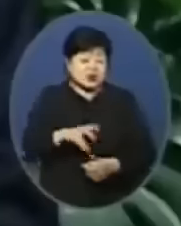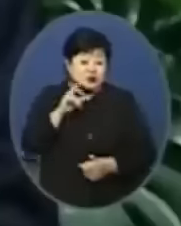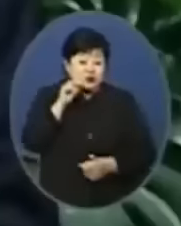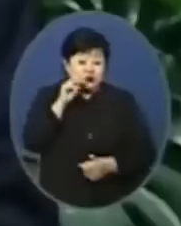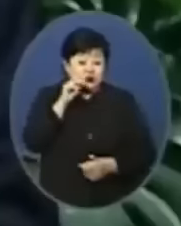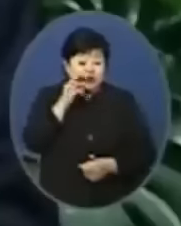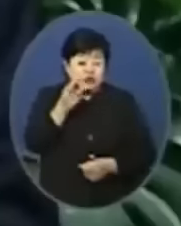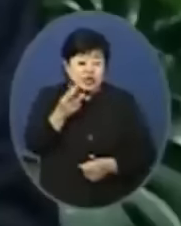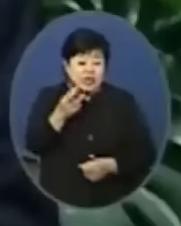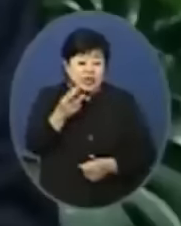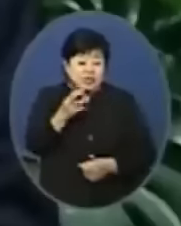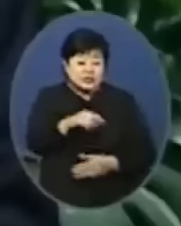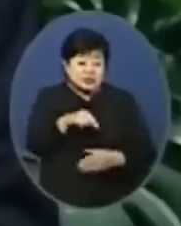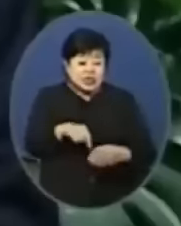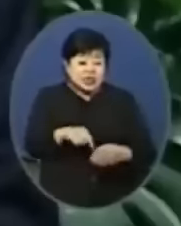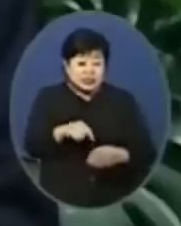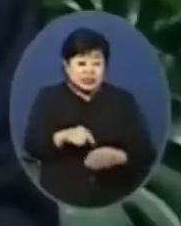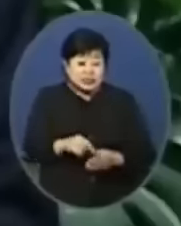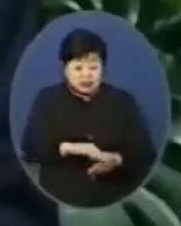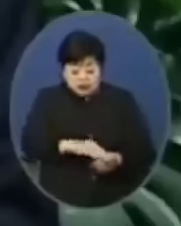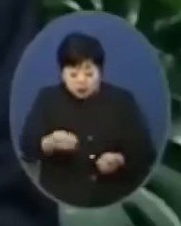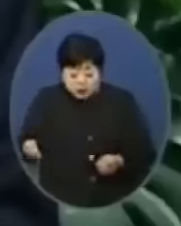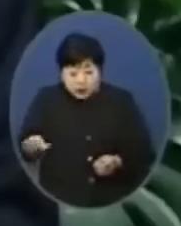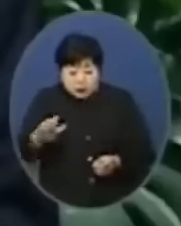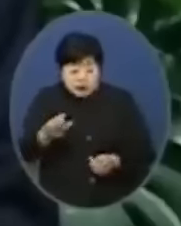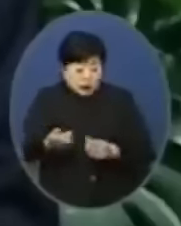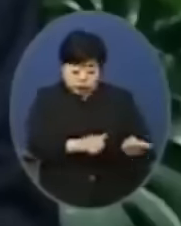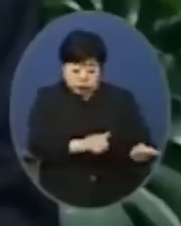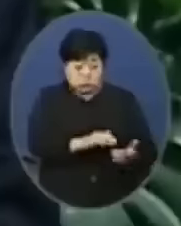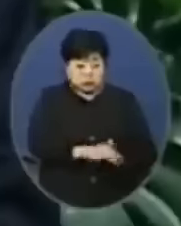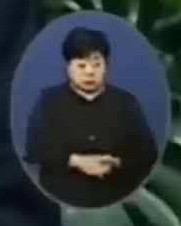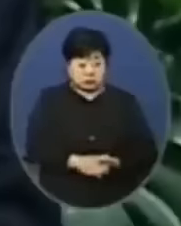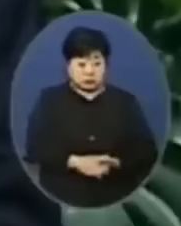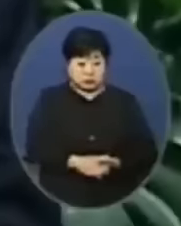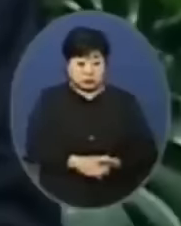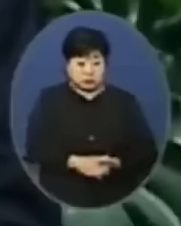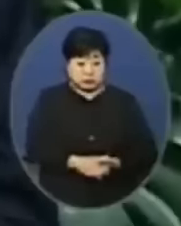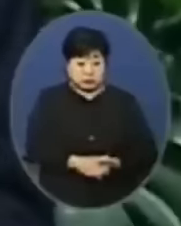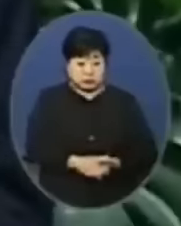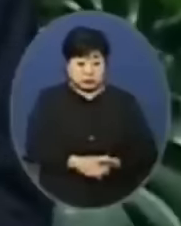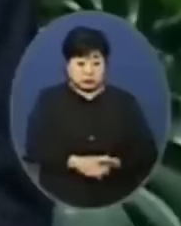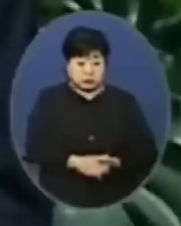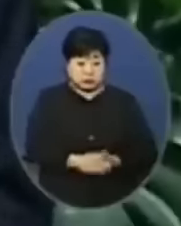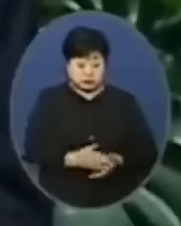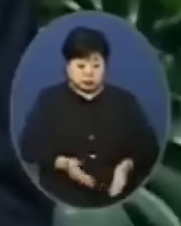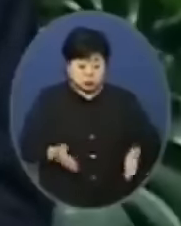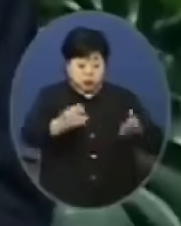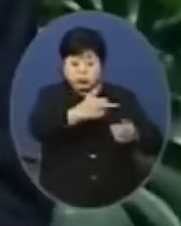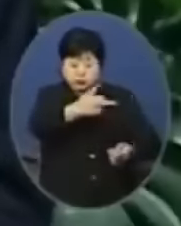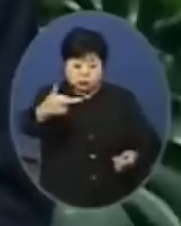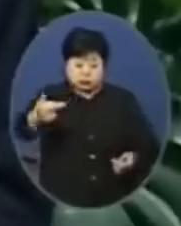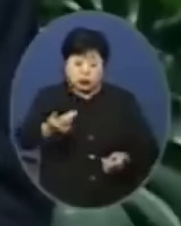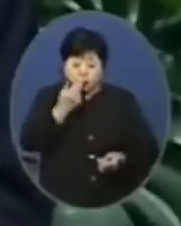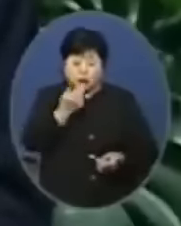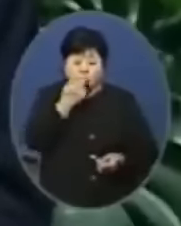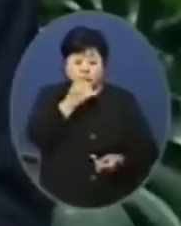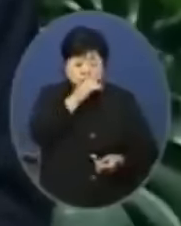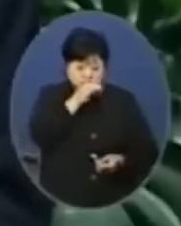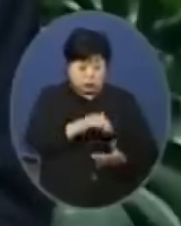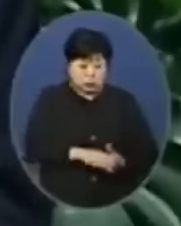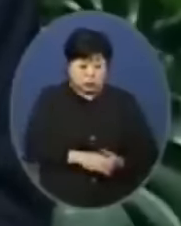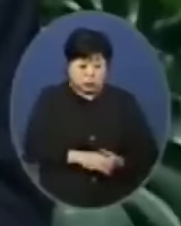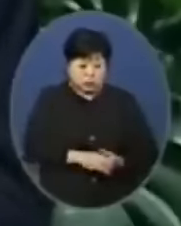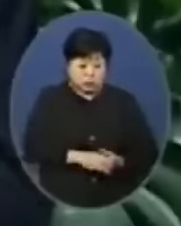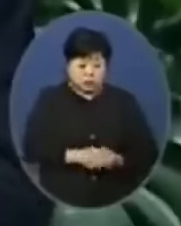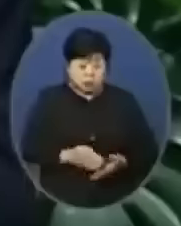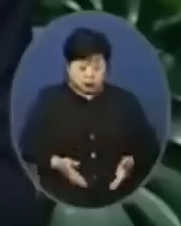그런데 하루 만에 통을 열어보니까 새놈이 다 죽었어요. 그런데 통이 상당히 크고 공기가 다